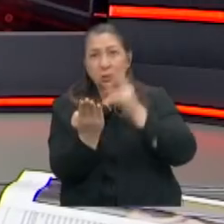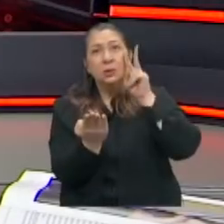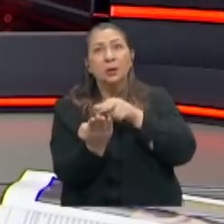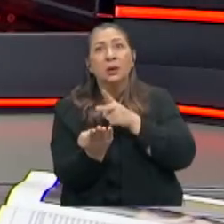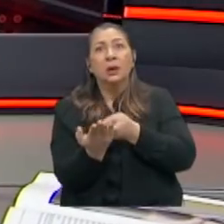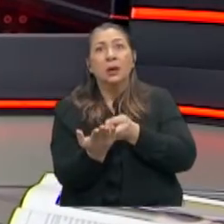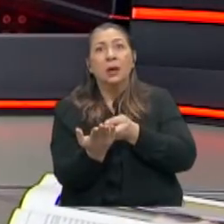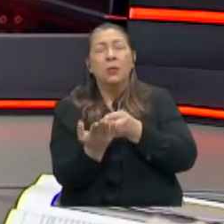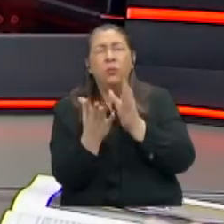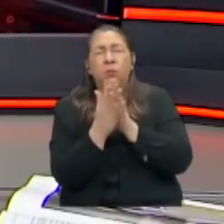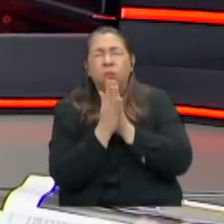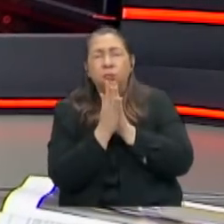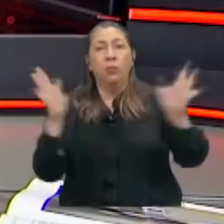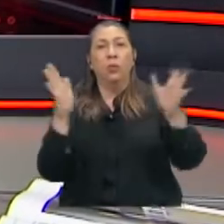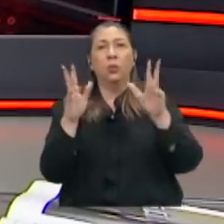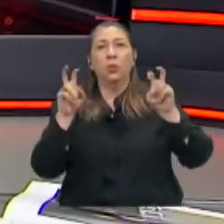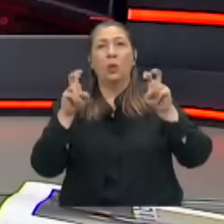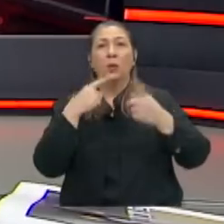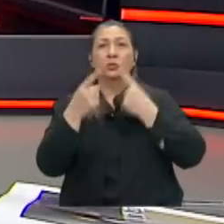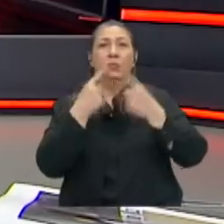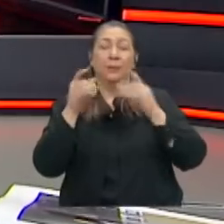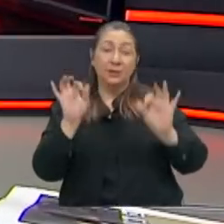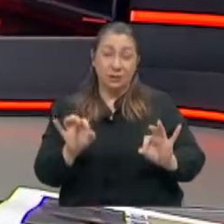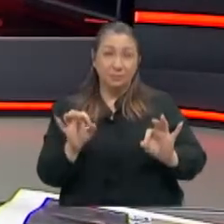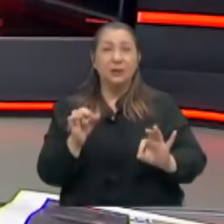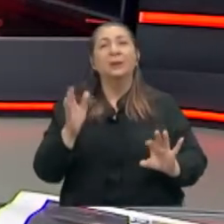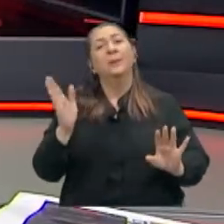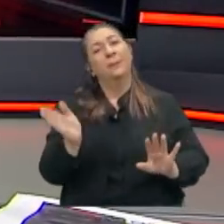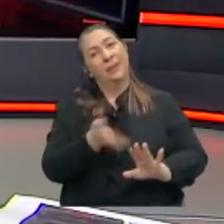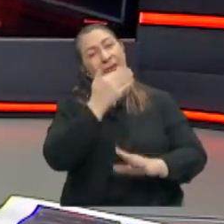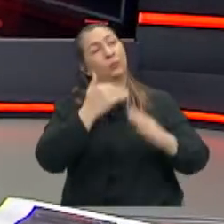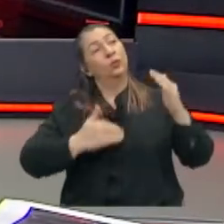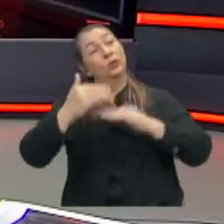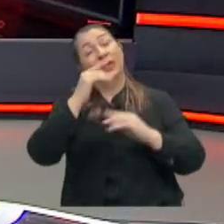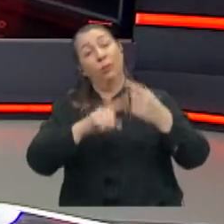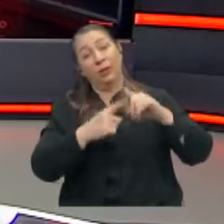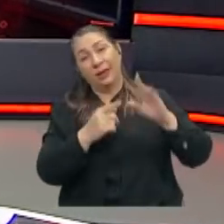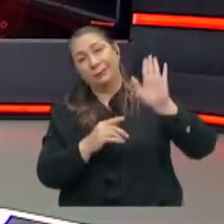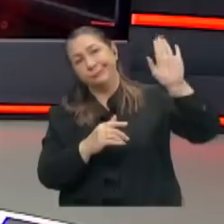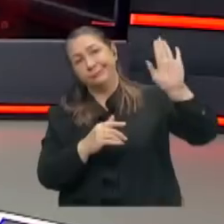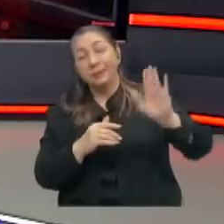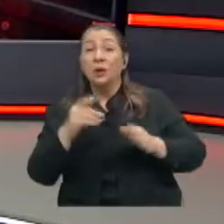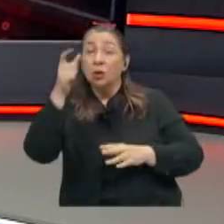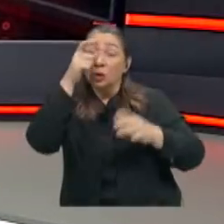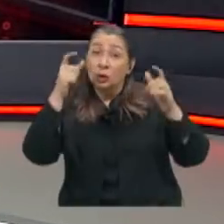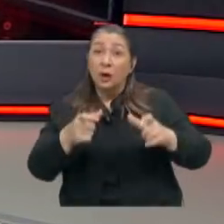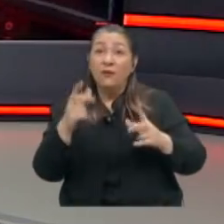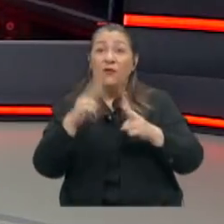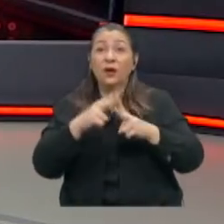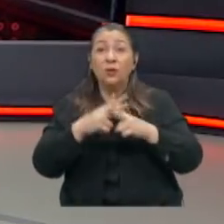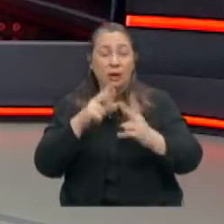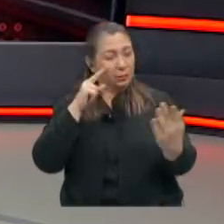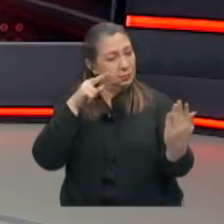karşıya oldukları büyük meselelerden bahsetmeye başlayalım biraz da. Bırakalım yüksek siyaseti. Memleketi adeta